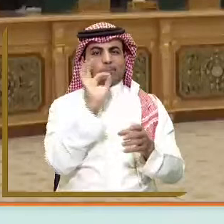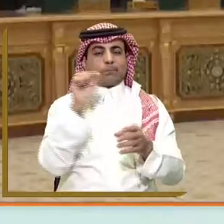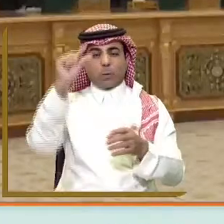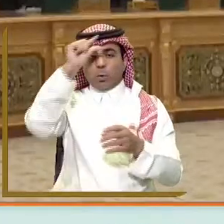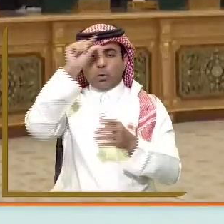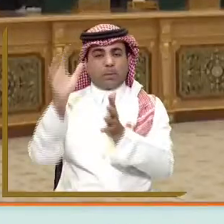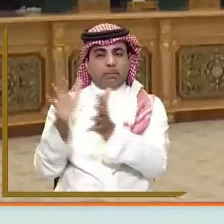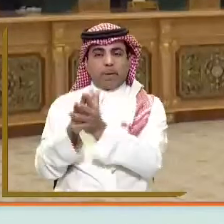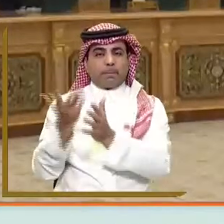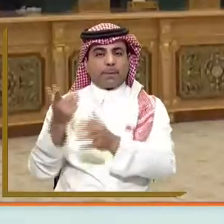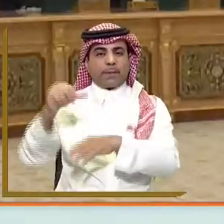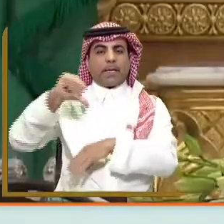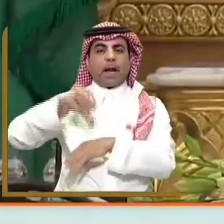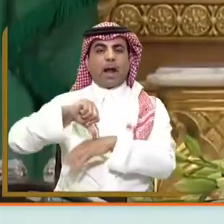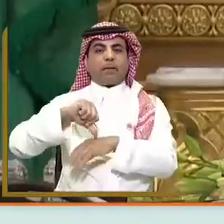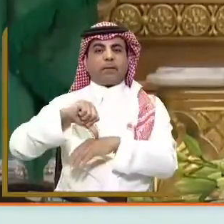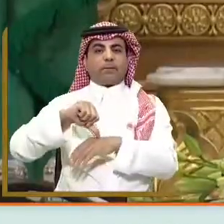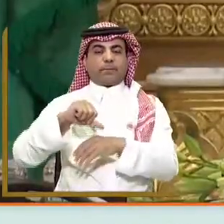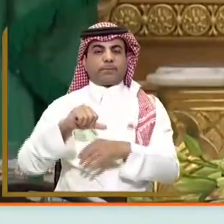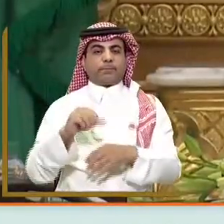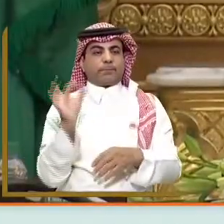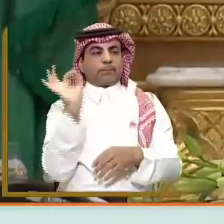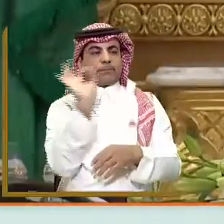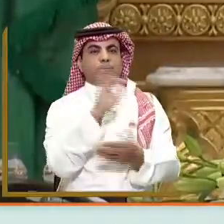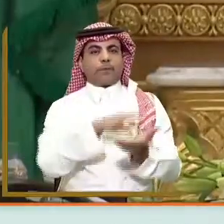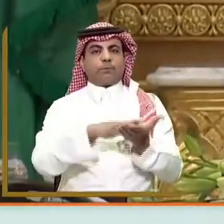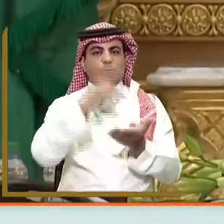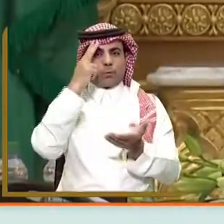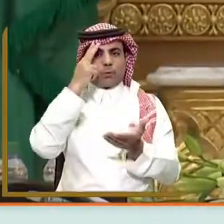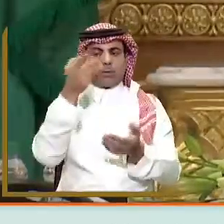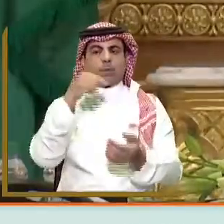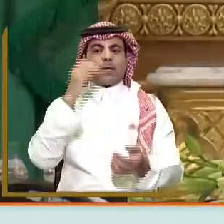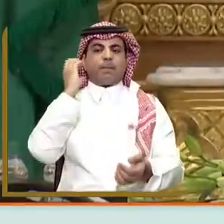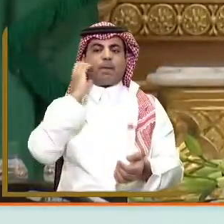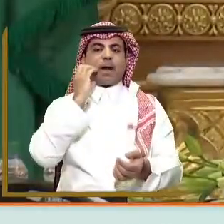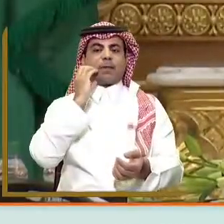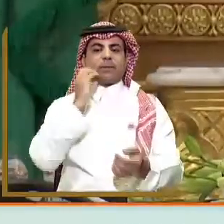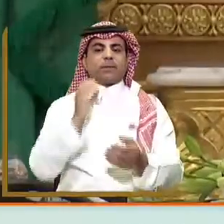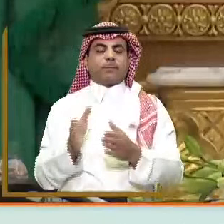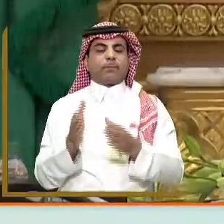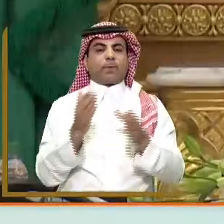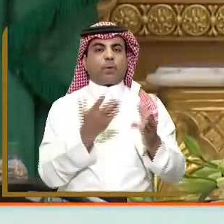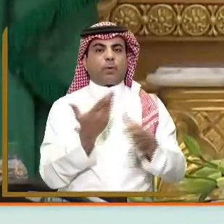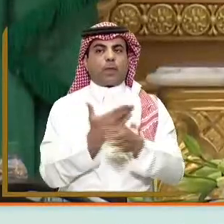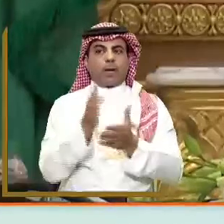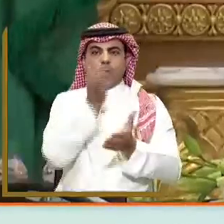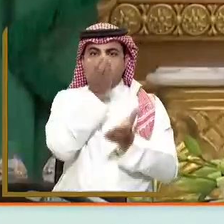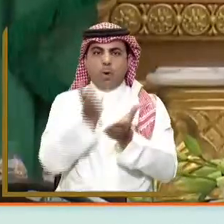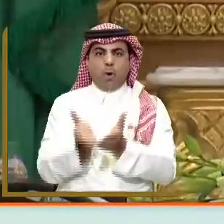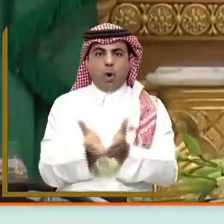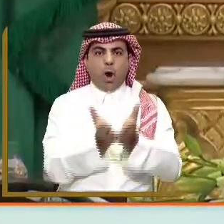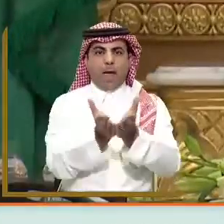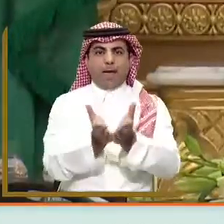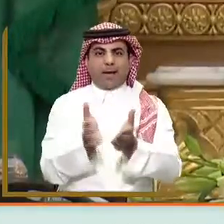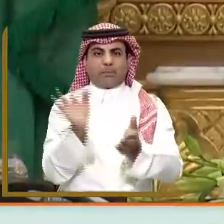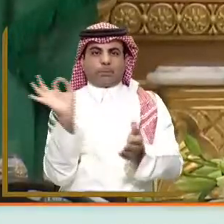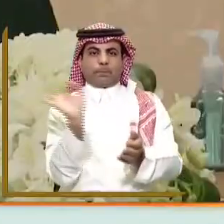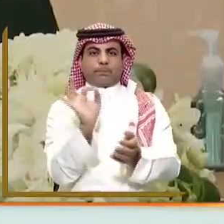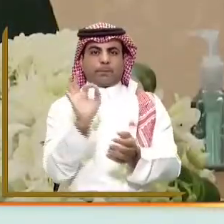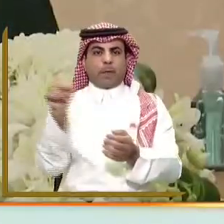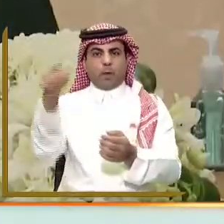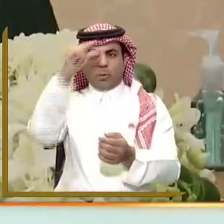على الأعيان المدنية والمنشآت الحيوية في المملكة والإمارات وممرات الملاحة الدولية في البحر